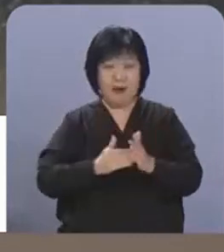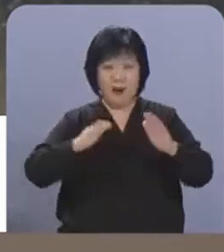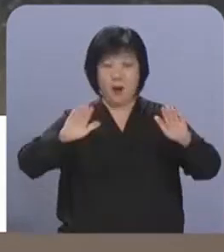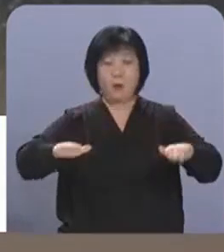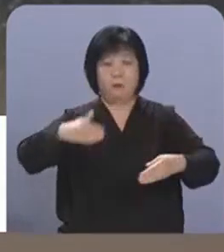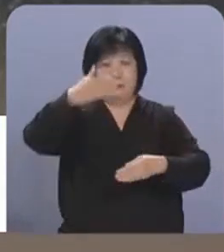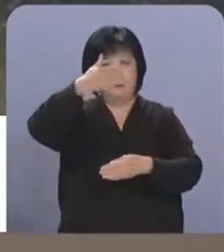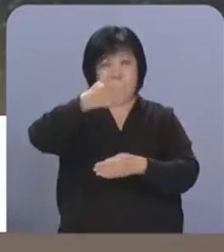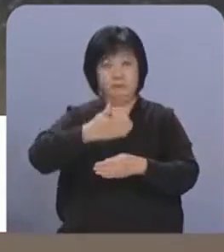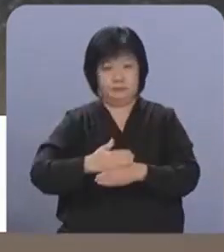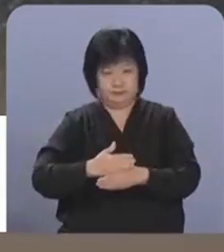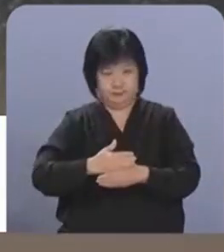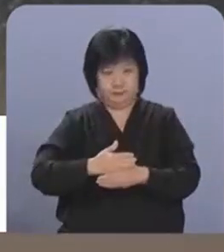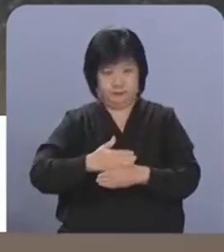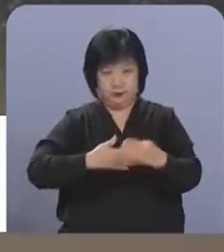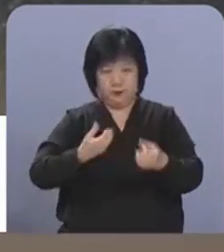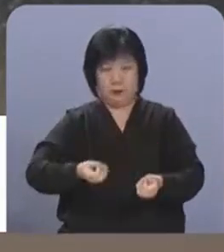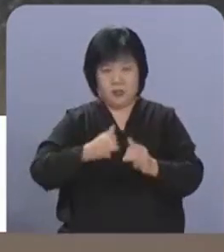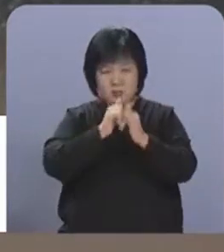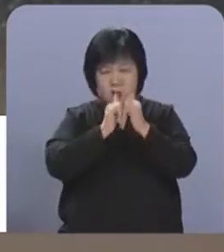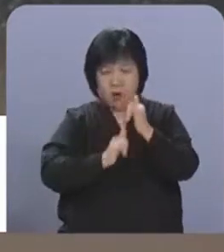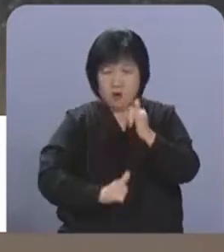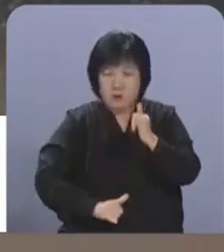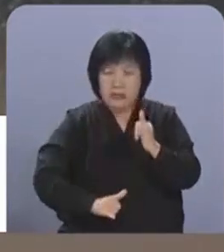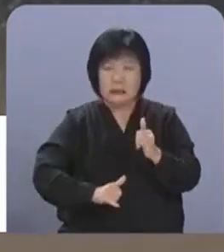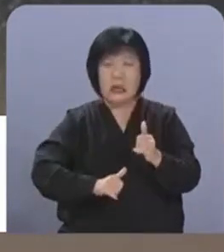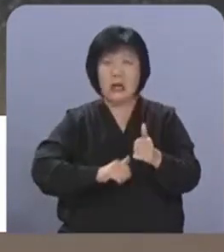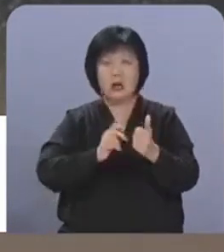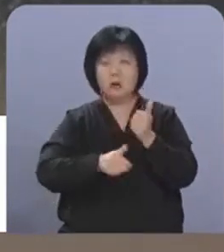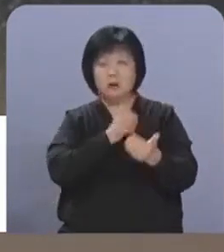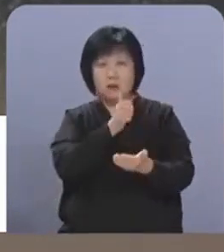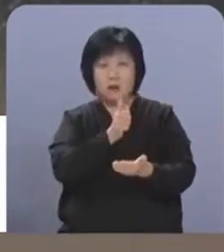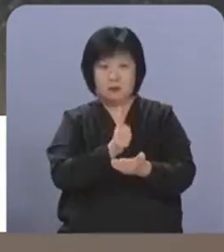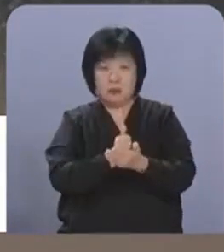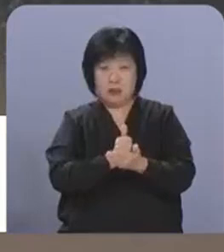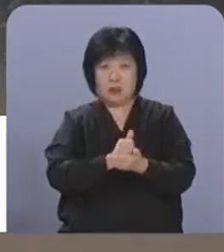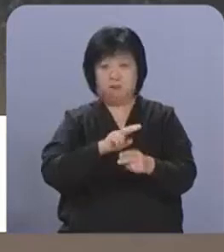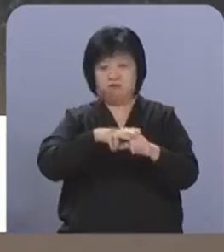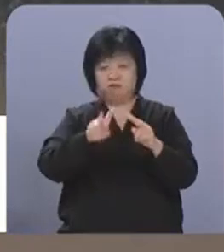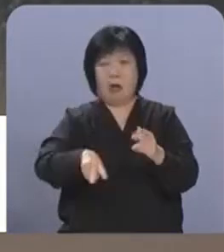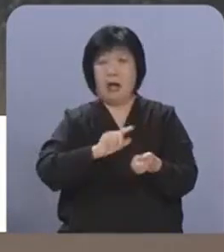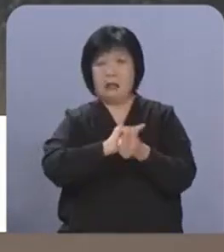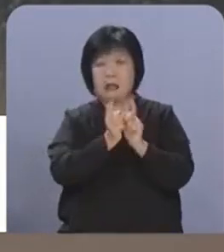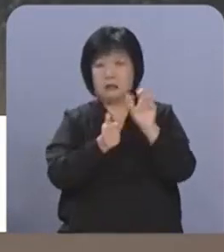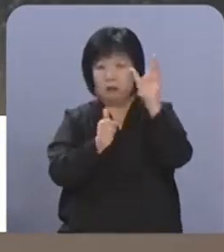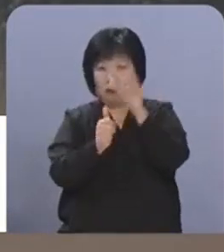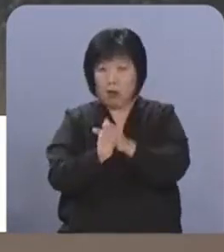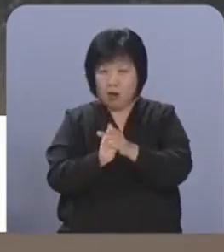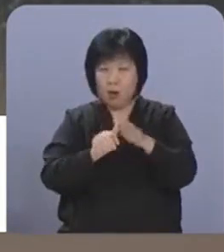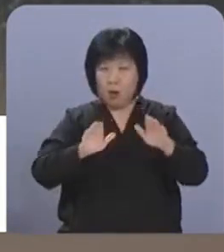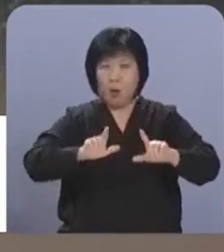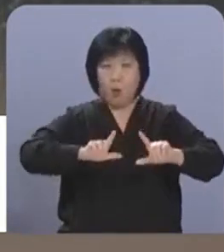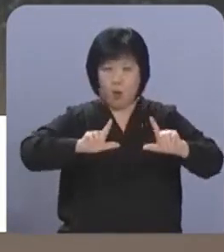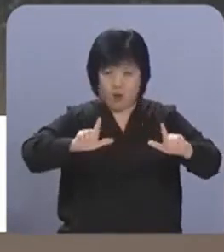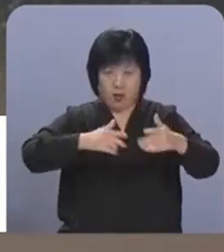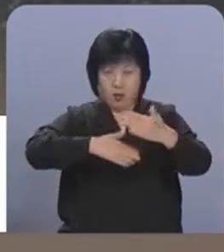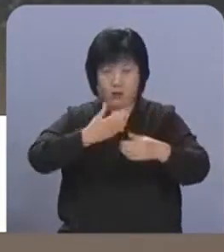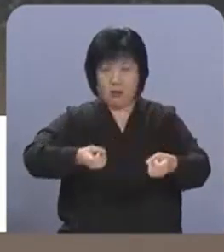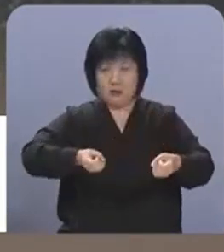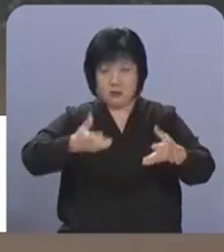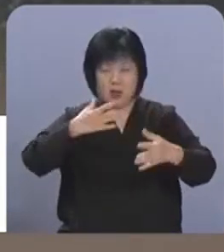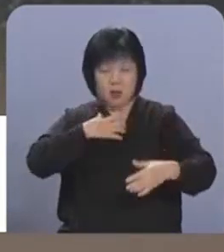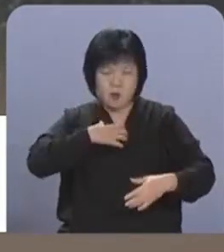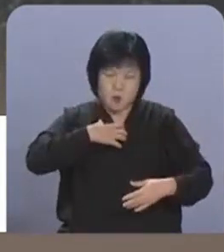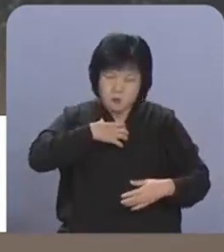막을 내렸습니다. 영화제 역사상 초유의 집행위원장 대행체제로 치러진 올해 영화제는 걱정과는 달리